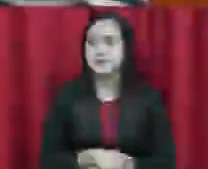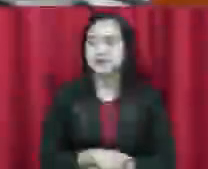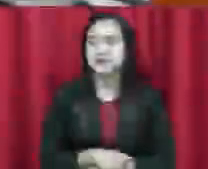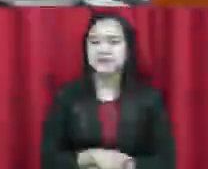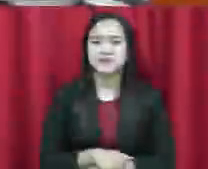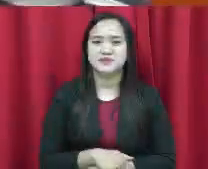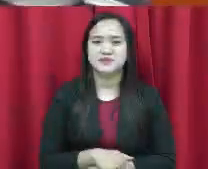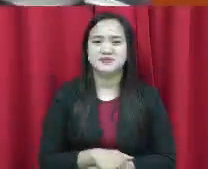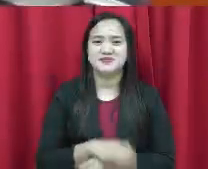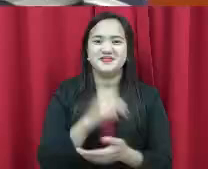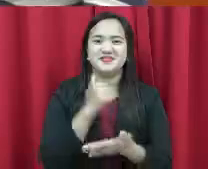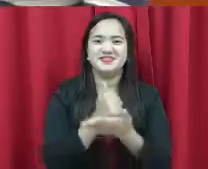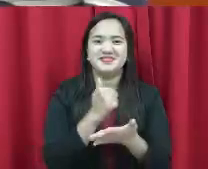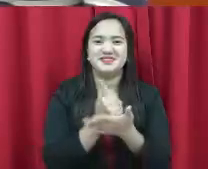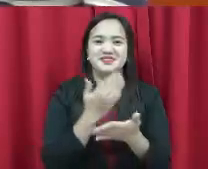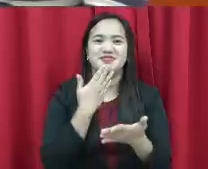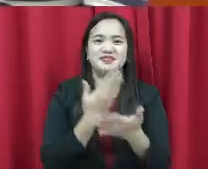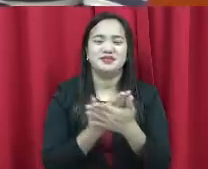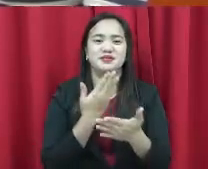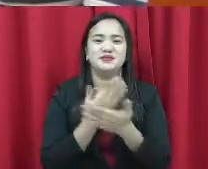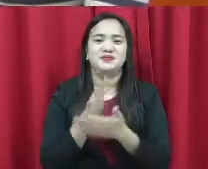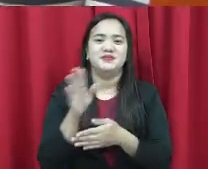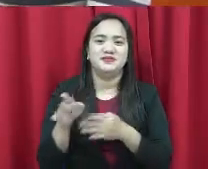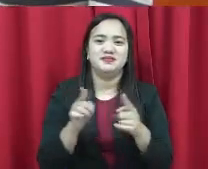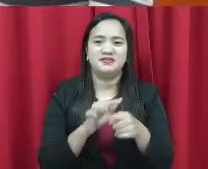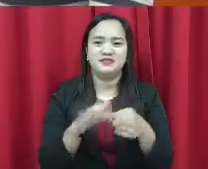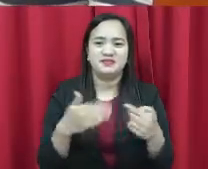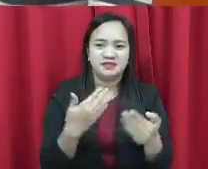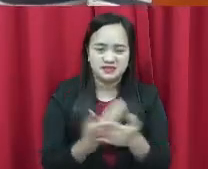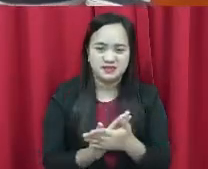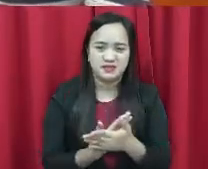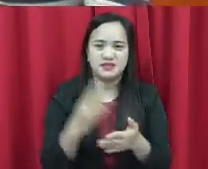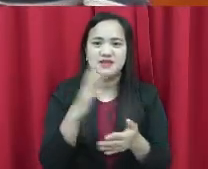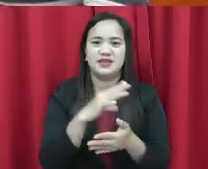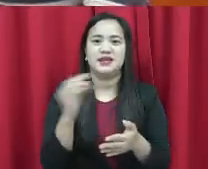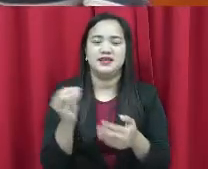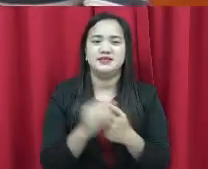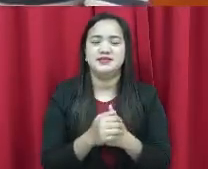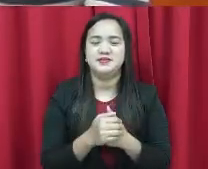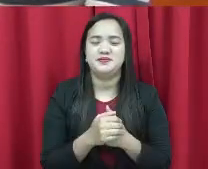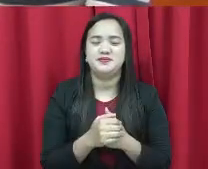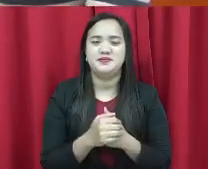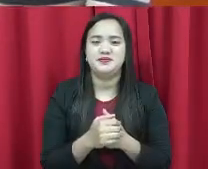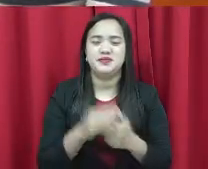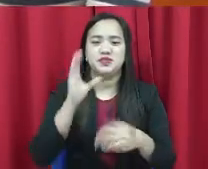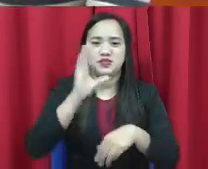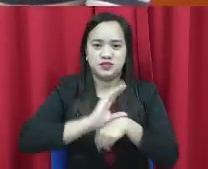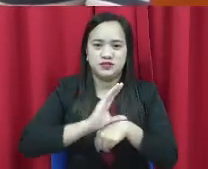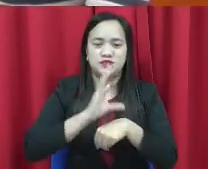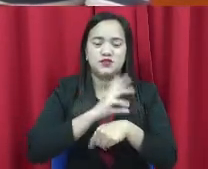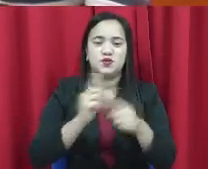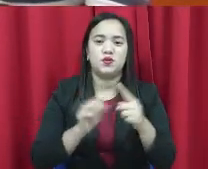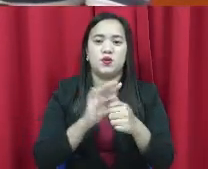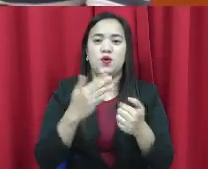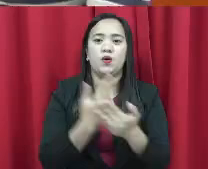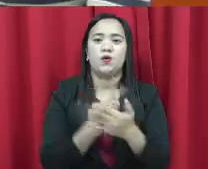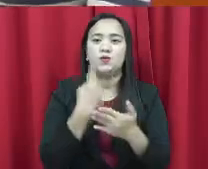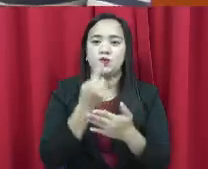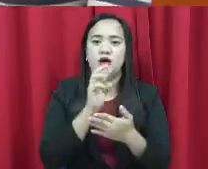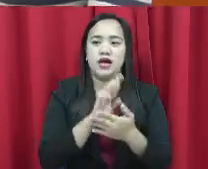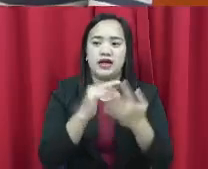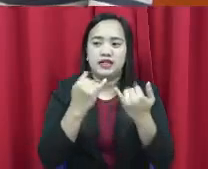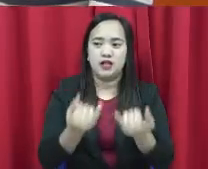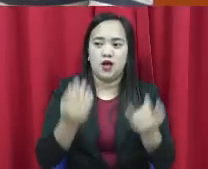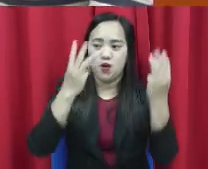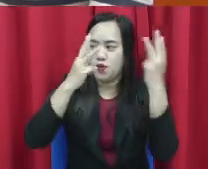Lor All right maganda maganda maganda Magandang tanghali po sa ating lahat church sa lahat po ng